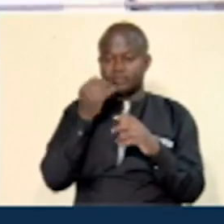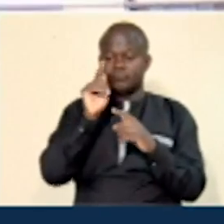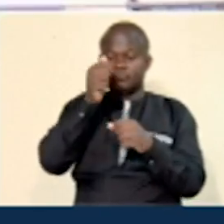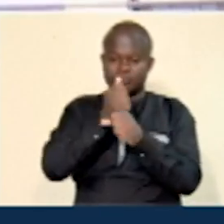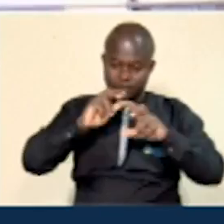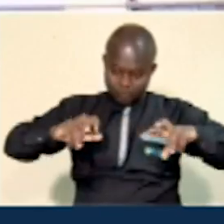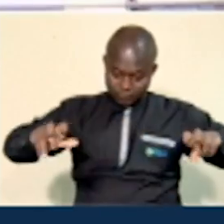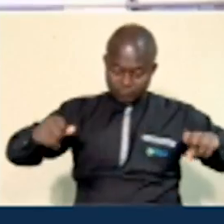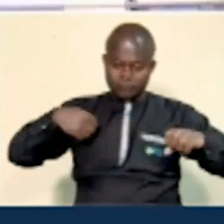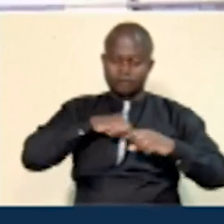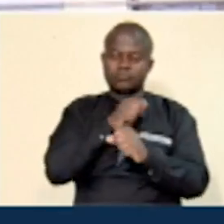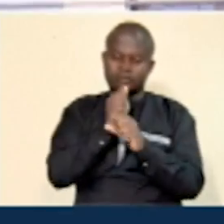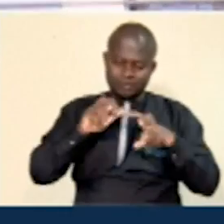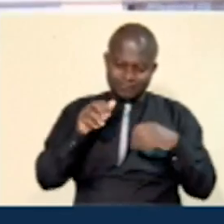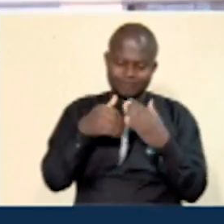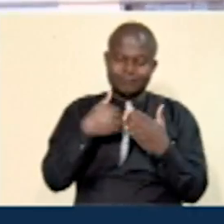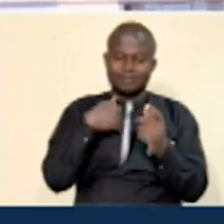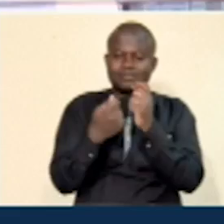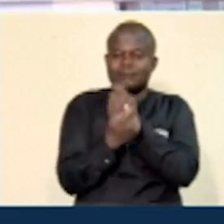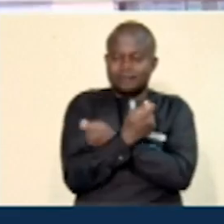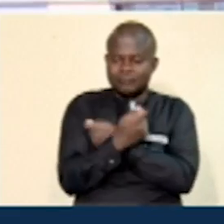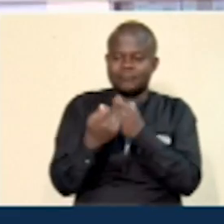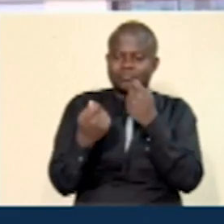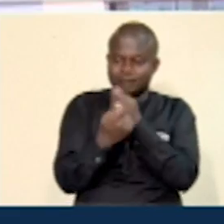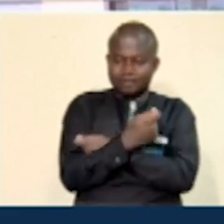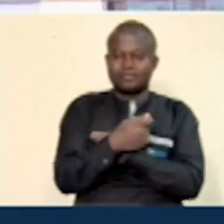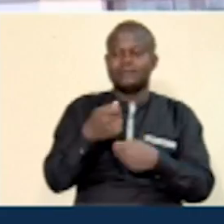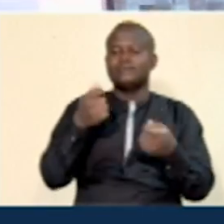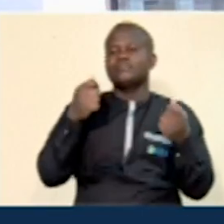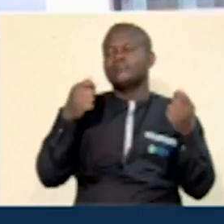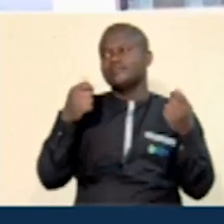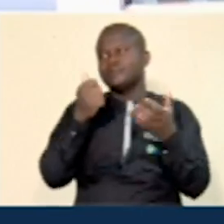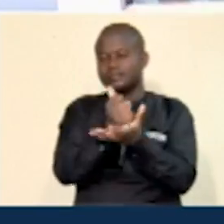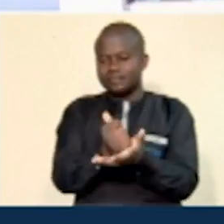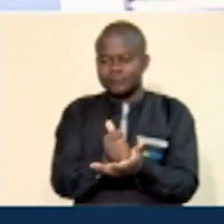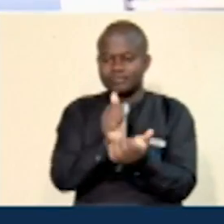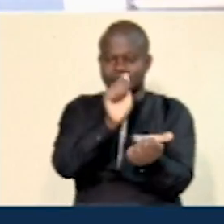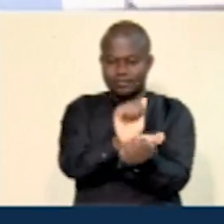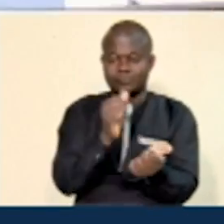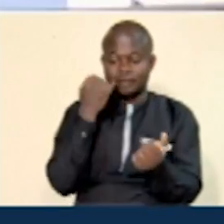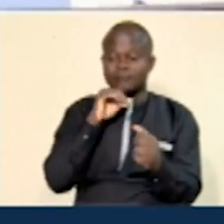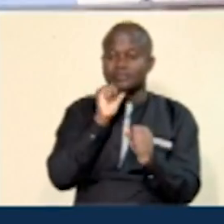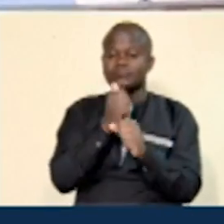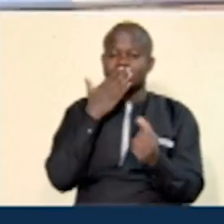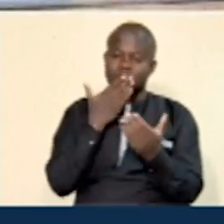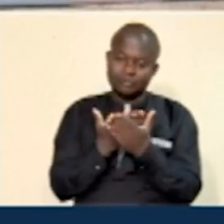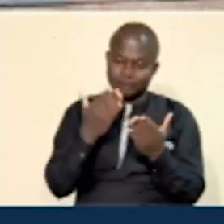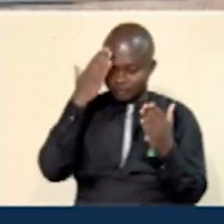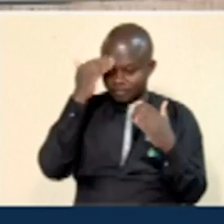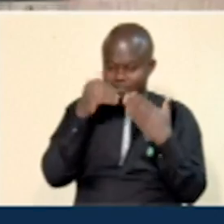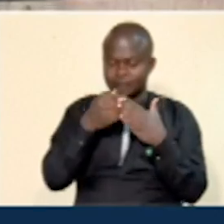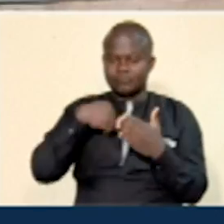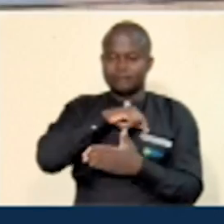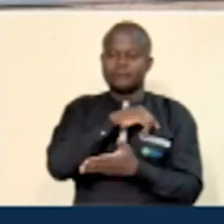bugenzuzi, dukore ubugenzuzi bufite impinduka zikosora zinahanaho bidakozwe neza kugira